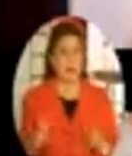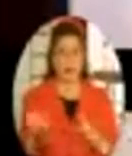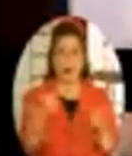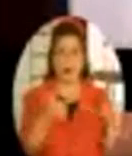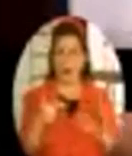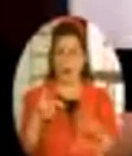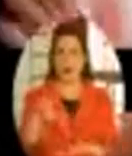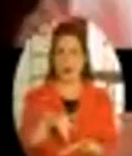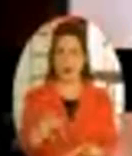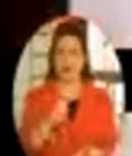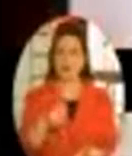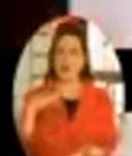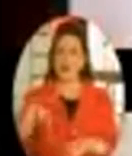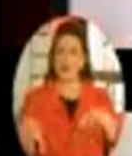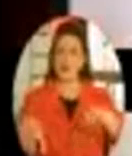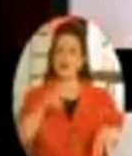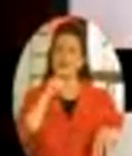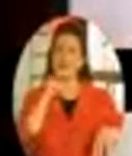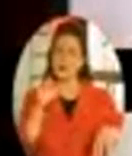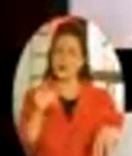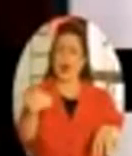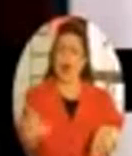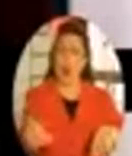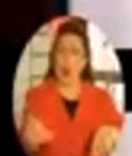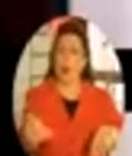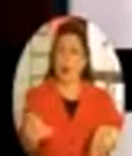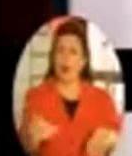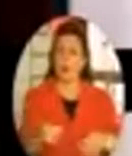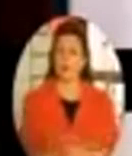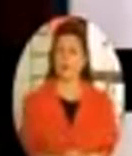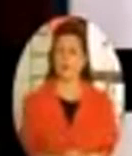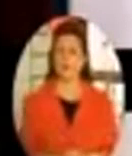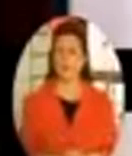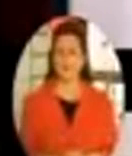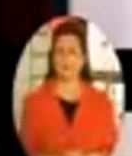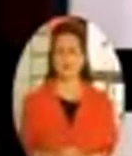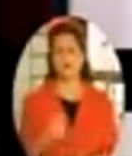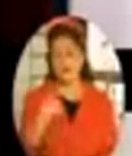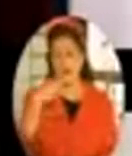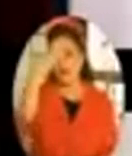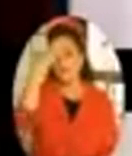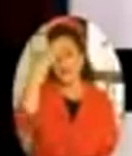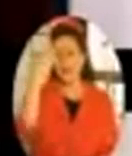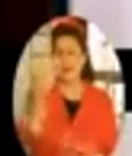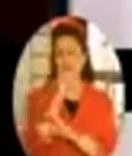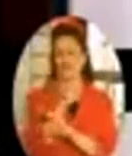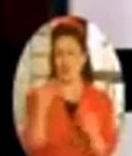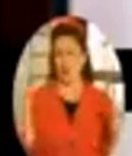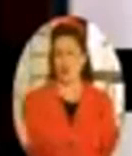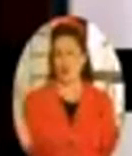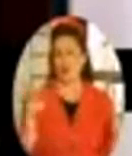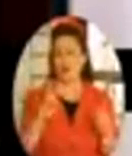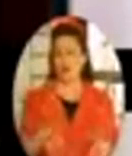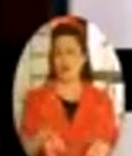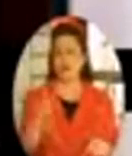חדר, יש שם שני מוצבים סורים טיפה יותר רחוקים. והערה אחרונה, אני מכיר את השמועות שרצות